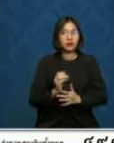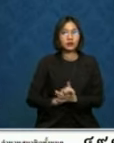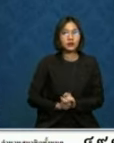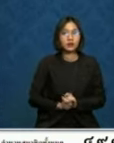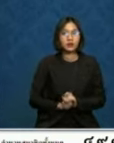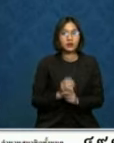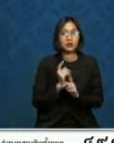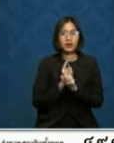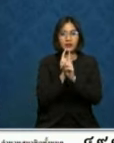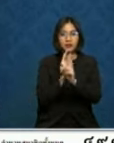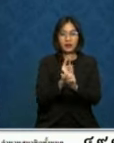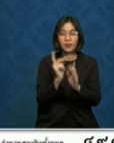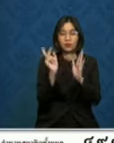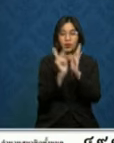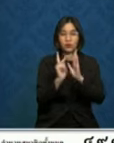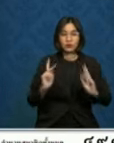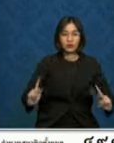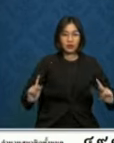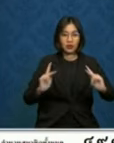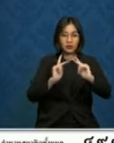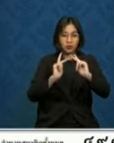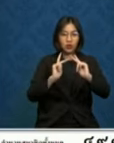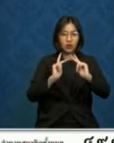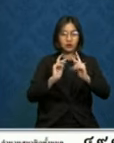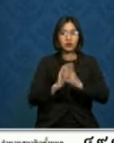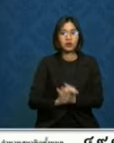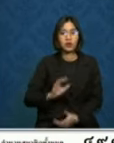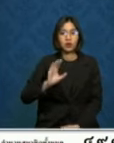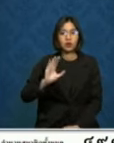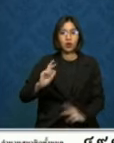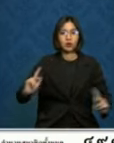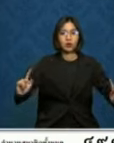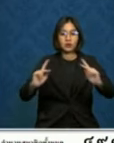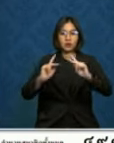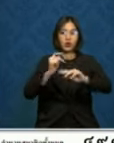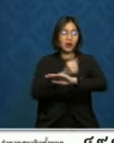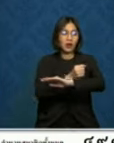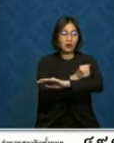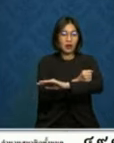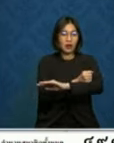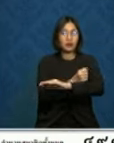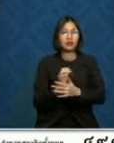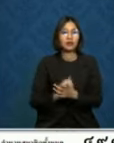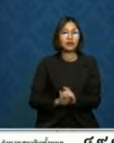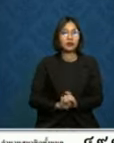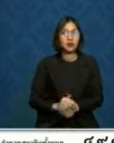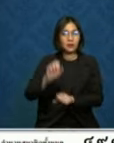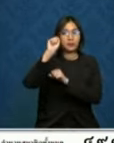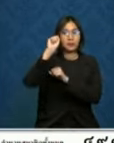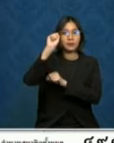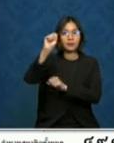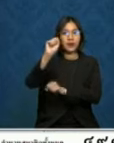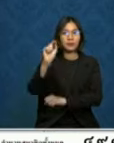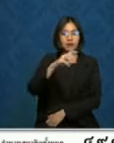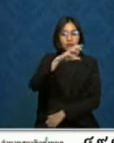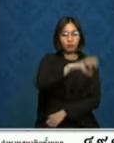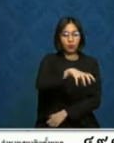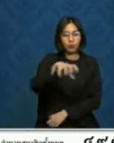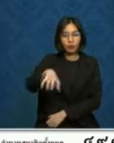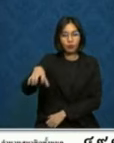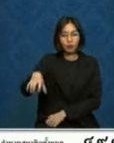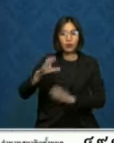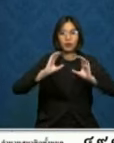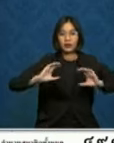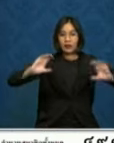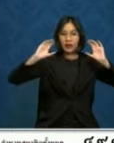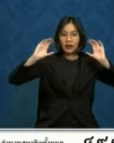ซึ่งตามกฎกระทรวงของกระทรวงแรงงานนะครับประกาศว่าสถานประกอบการหรือหน่วยงานของ